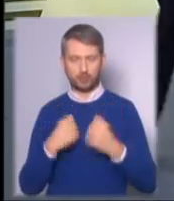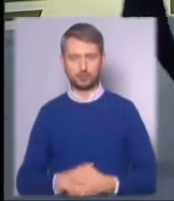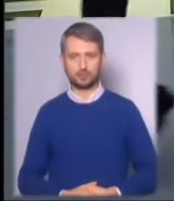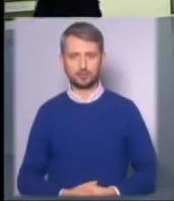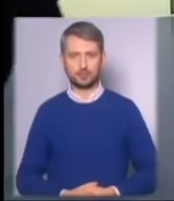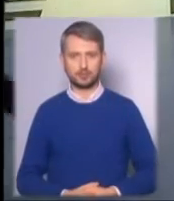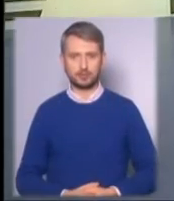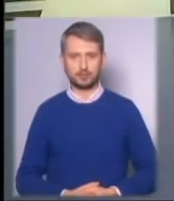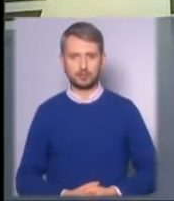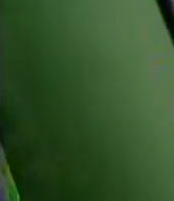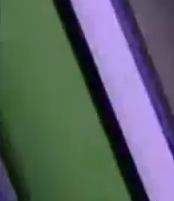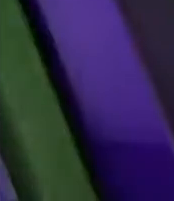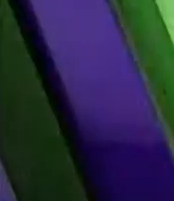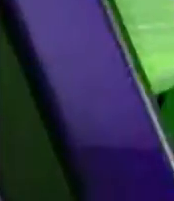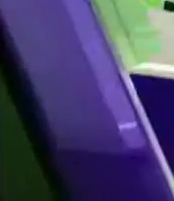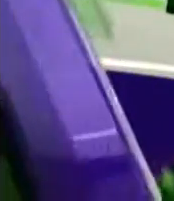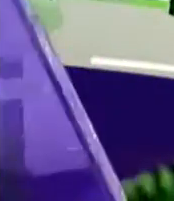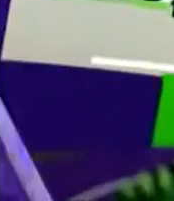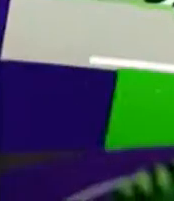нами.